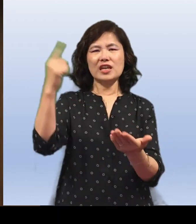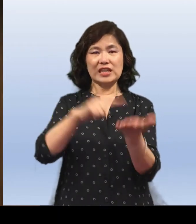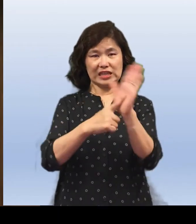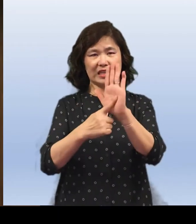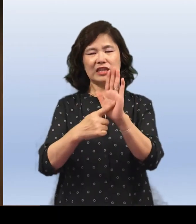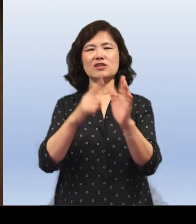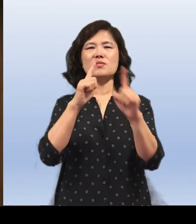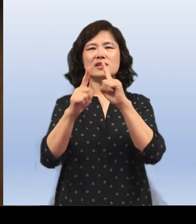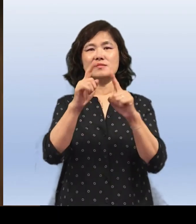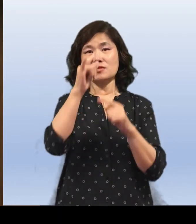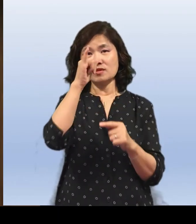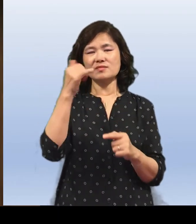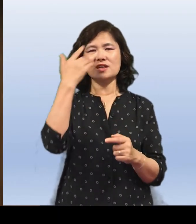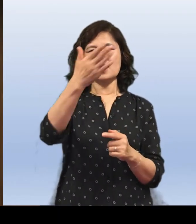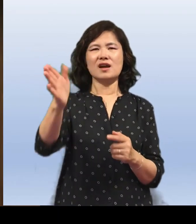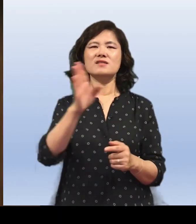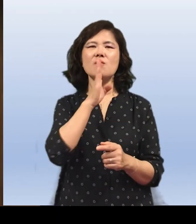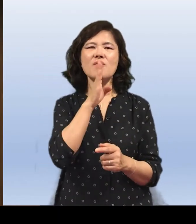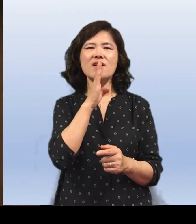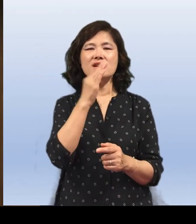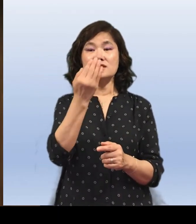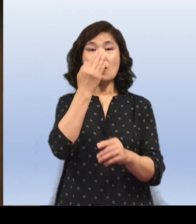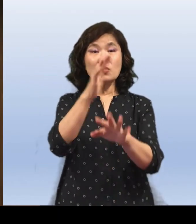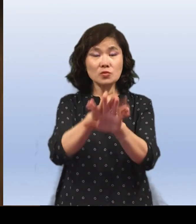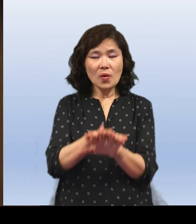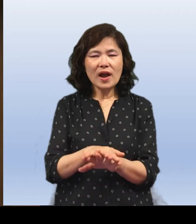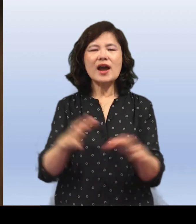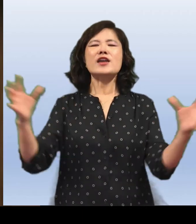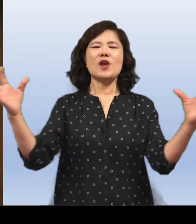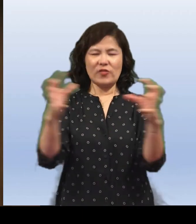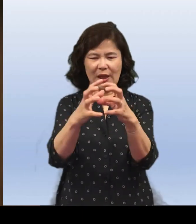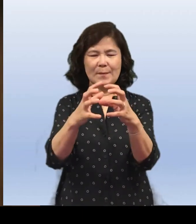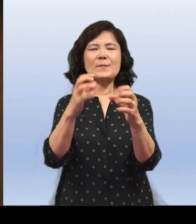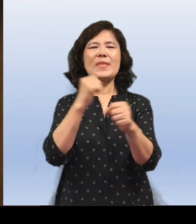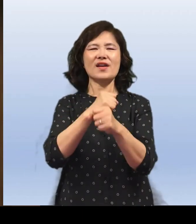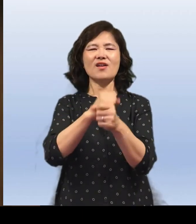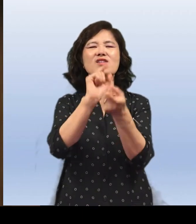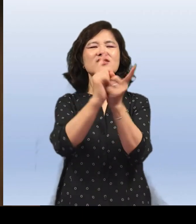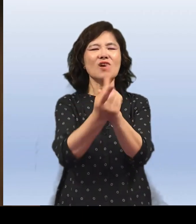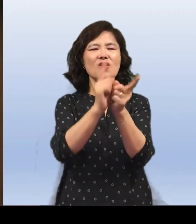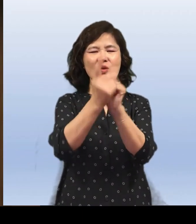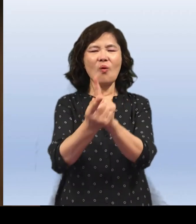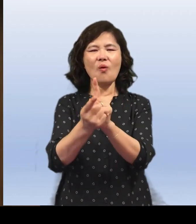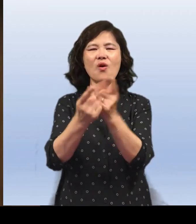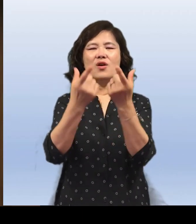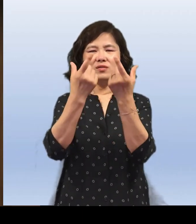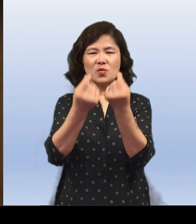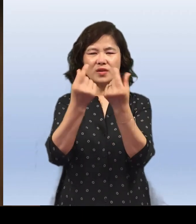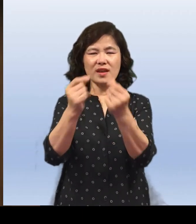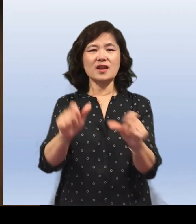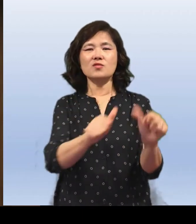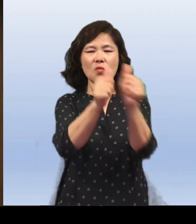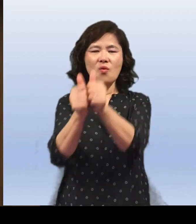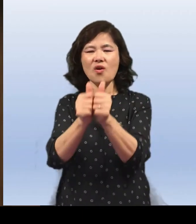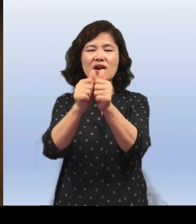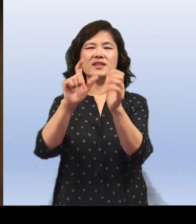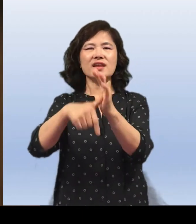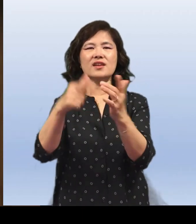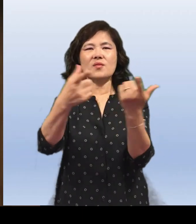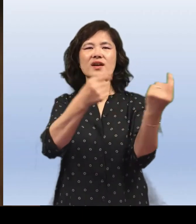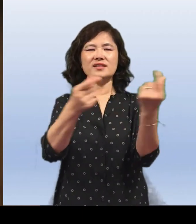나타난다라고 말씀하고 있습니까? 바로 성도가 연합하여 서로 동거할 때에 그러한